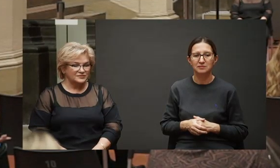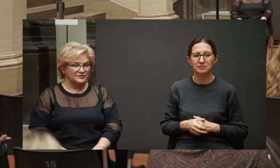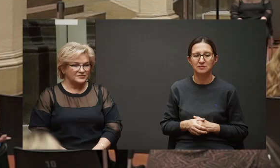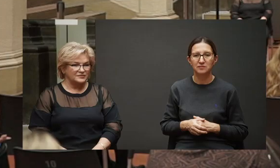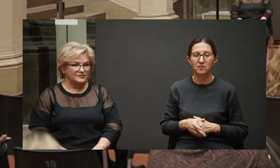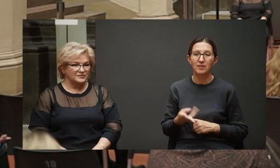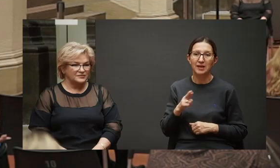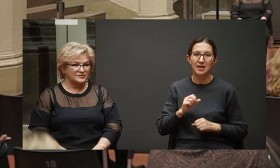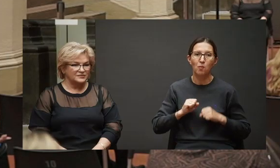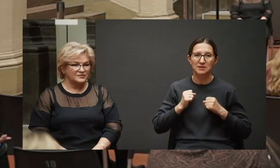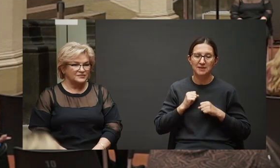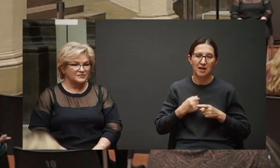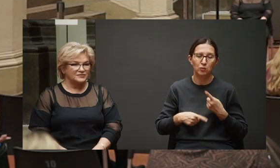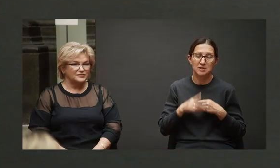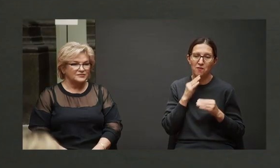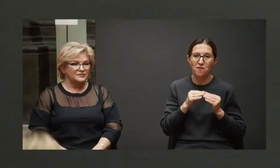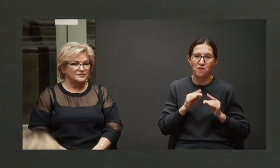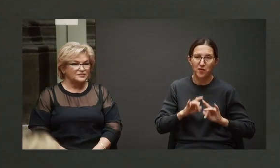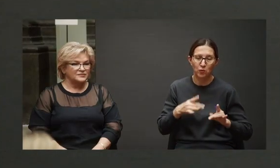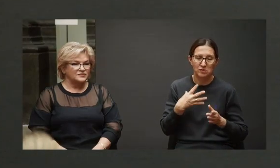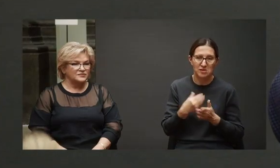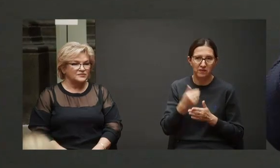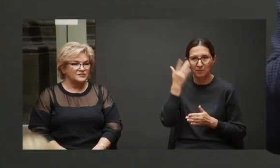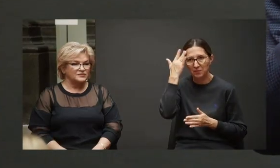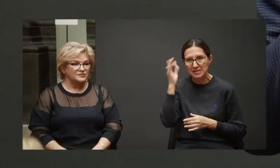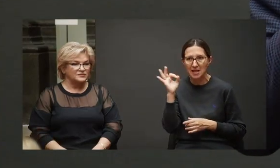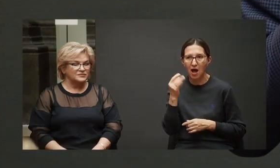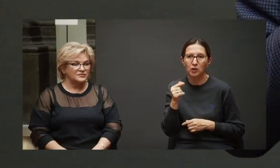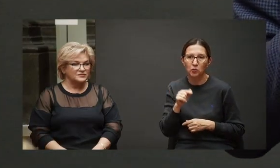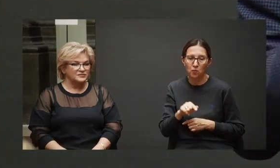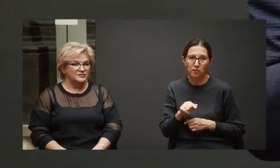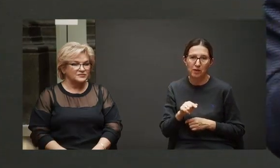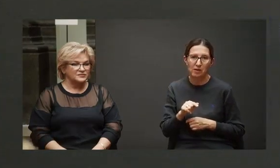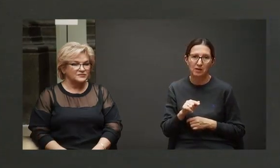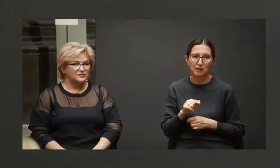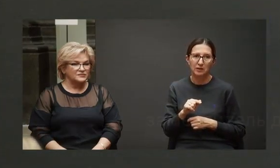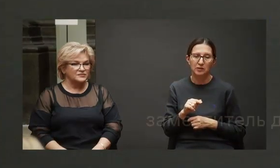Ну, я постараюсь вернуться к своей мысли о том, что,